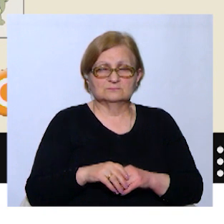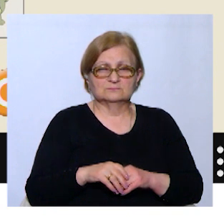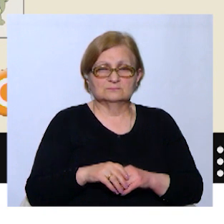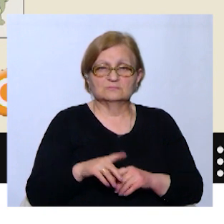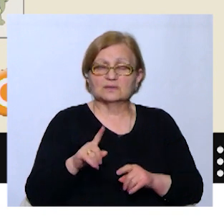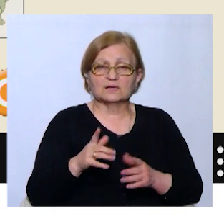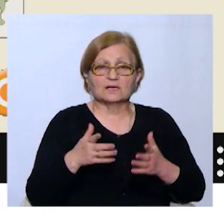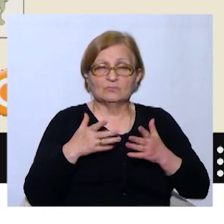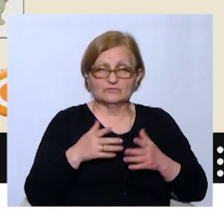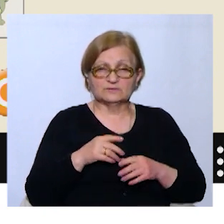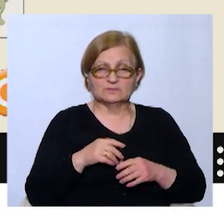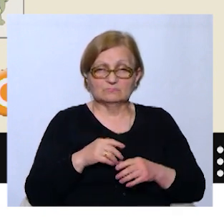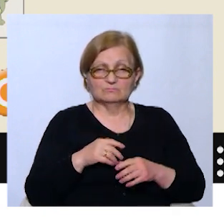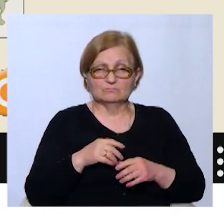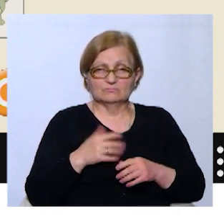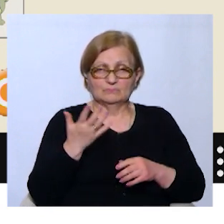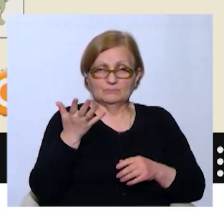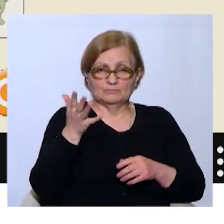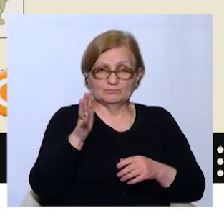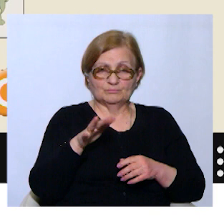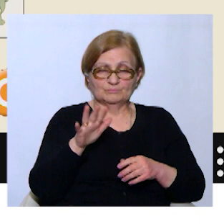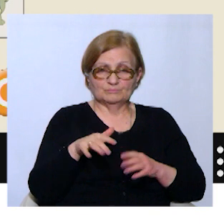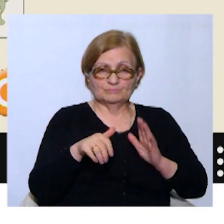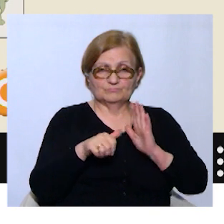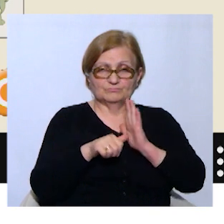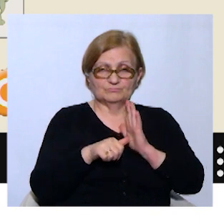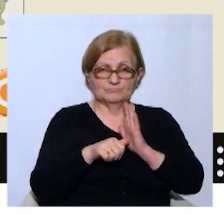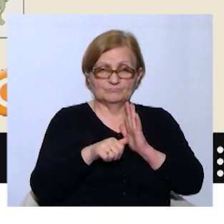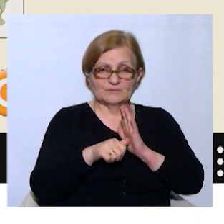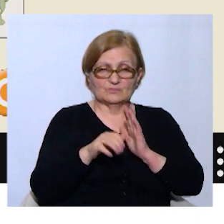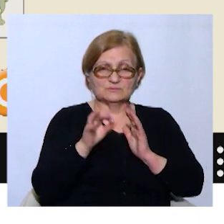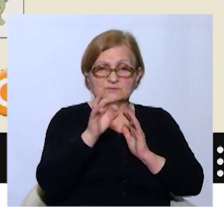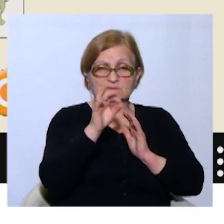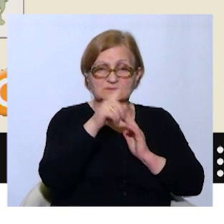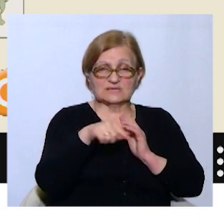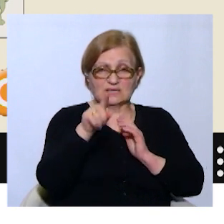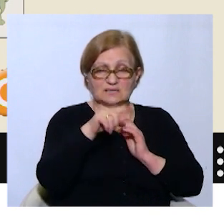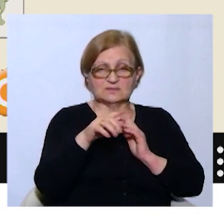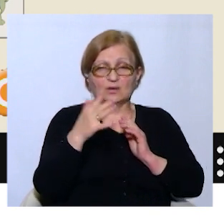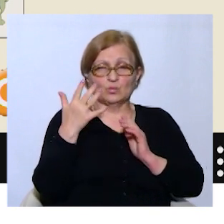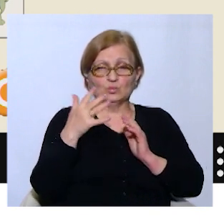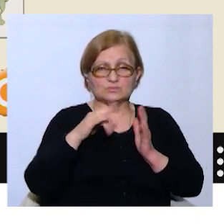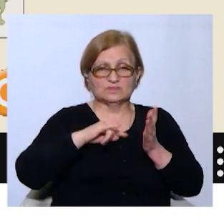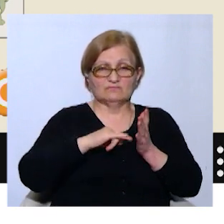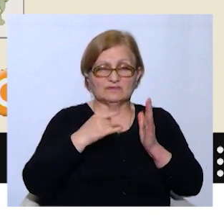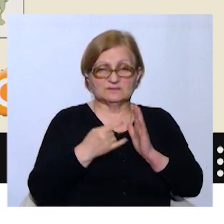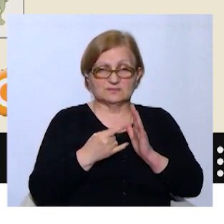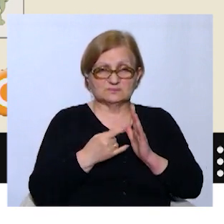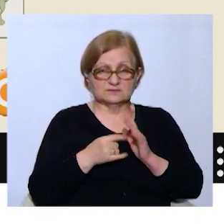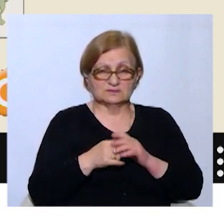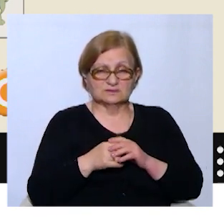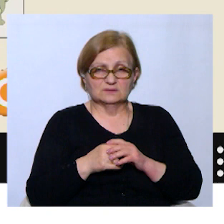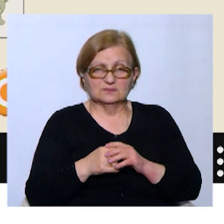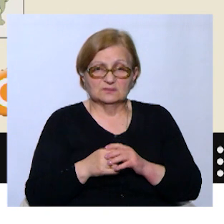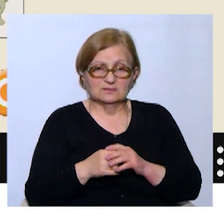ანუ რა გამოვიდა ნახეთ? რომ 5 6 6 წრე მაქვს და 5 კვადრატი. არაფერი ამაში ძნელი არ არის,